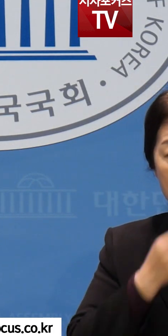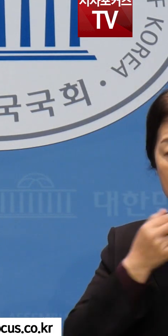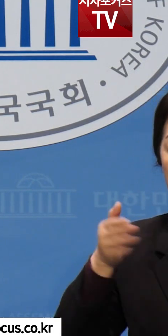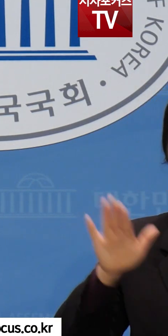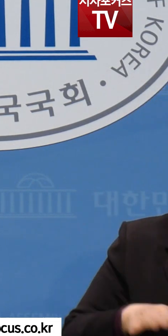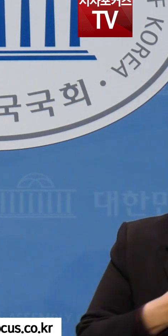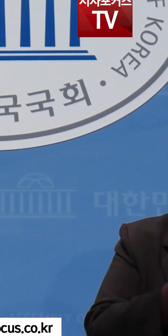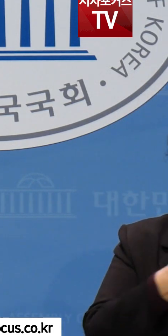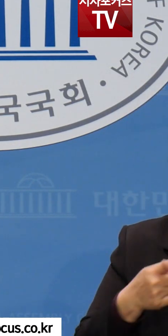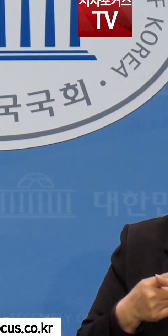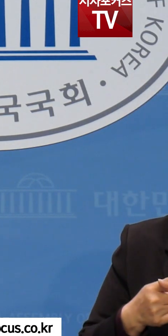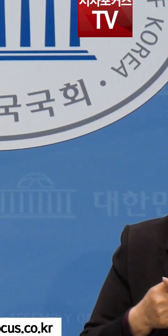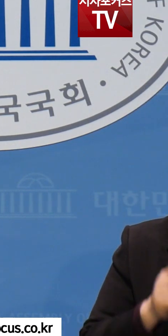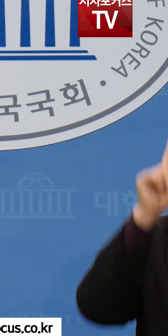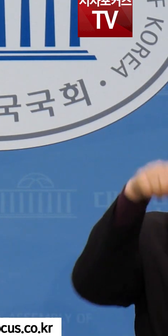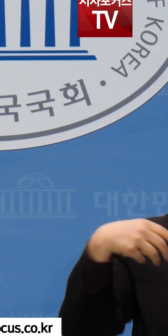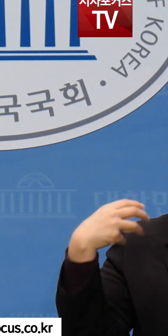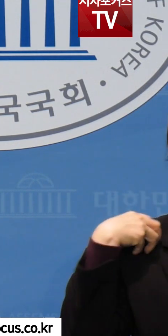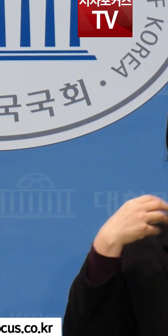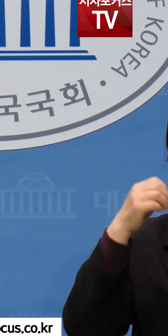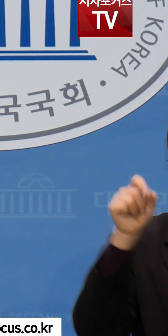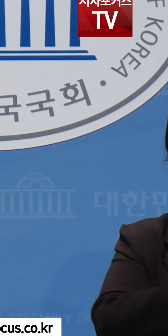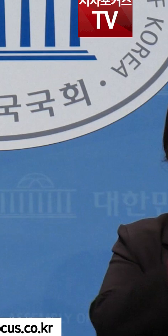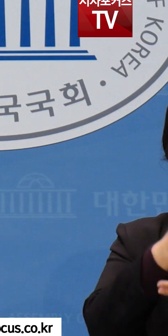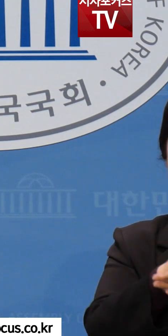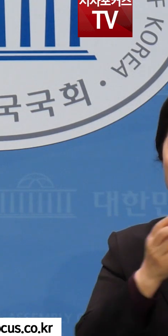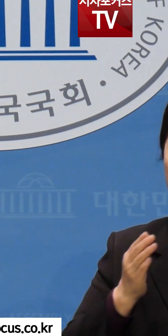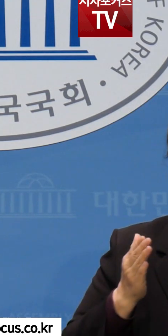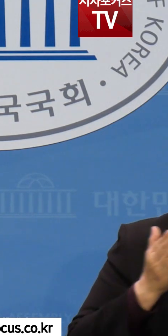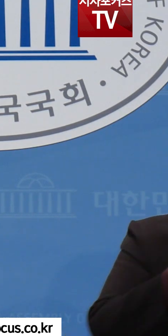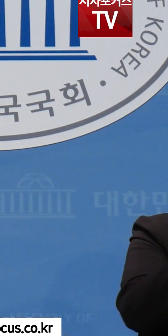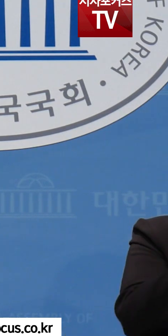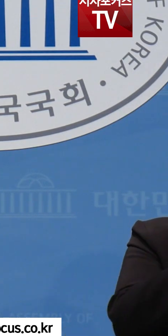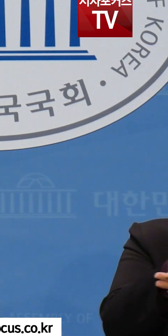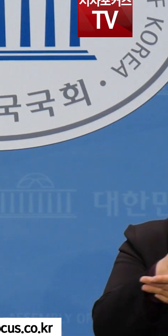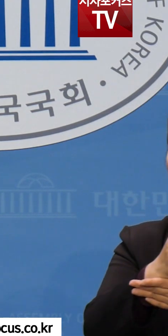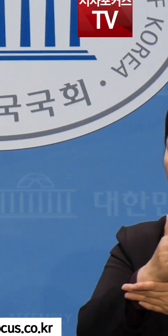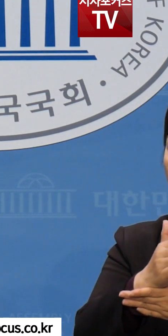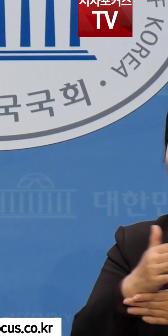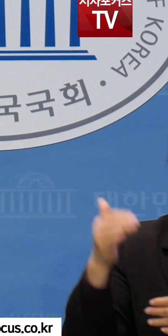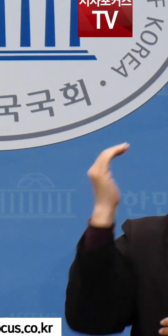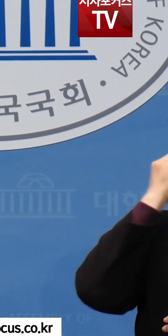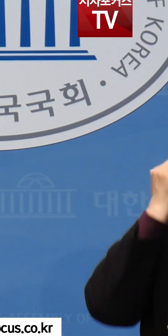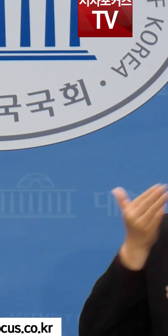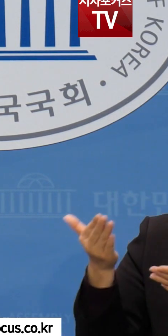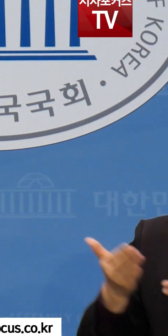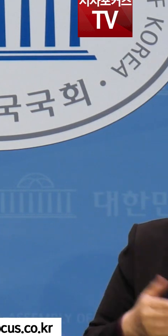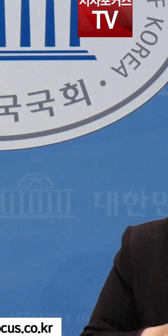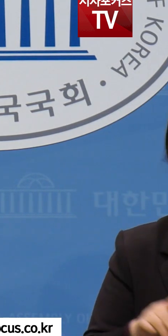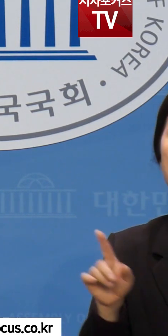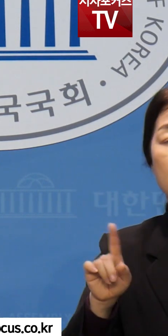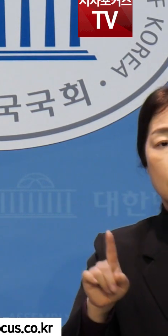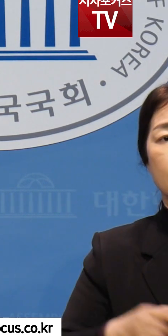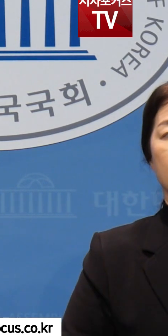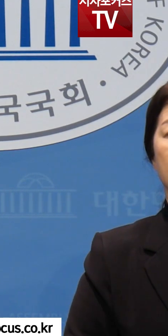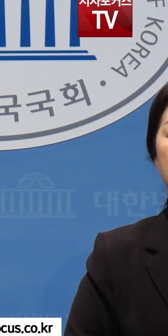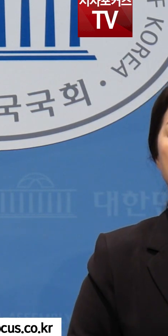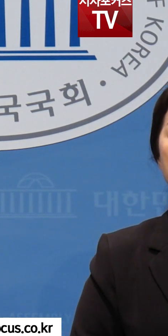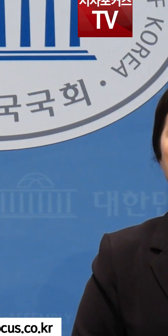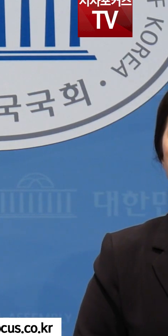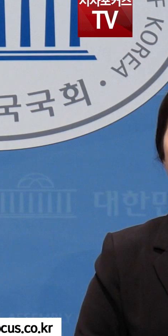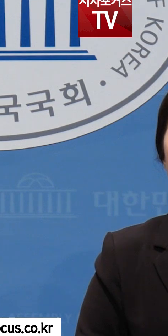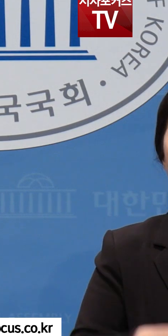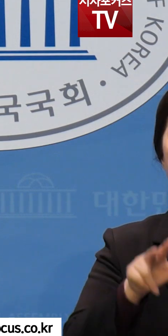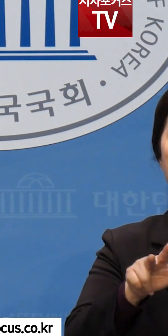민주당이 우주항공청 특별법안의 통과를 지연시킬 명분은 전혀 없습니다.